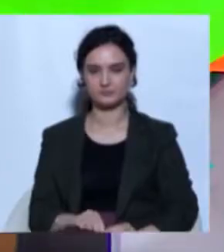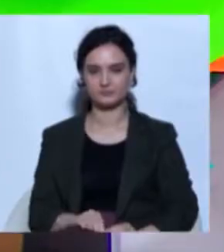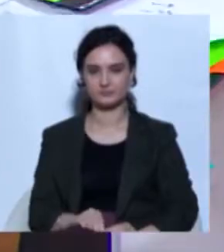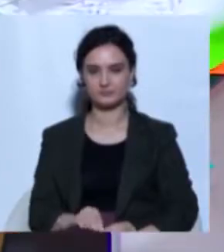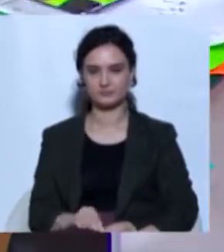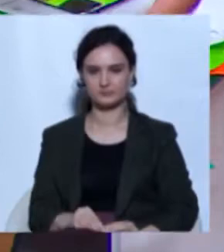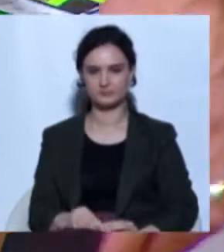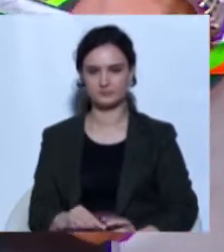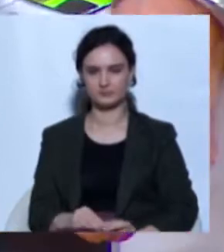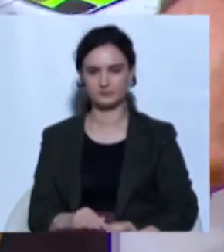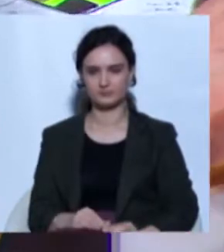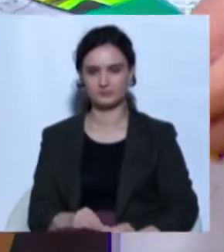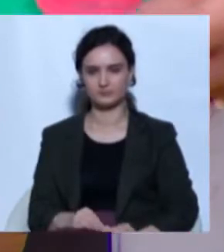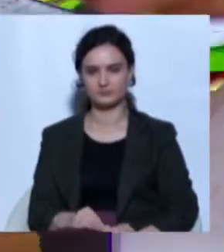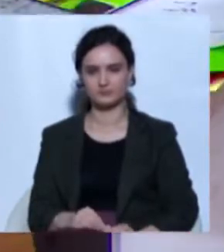esetive ogond